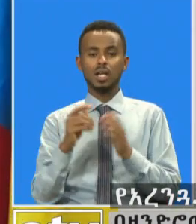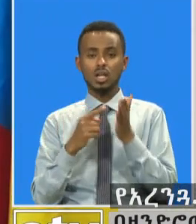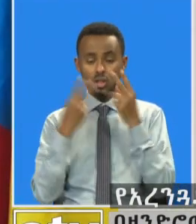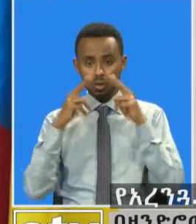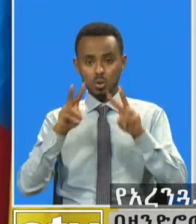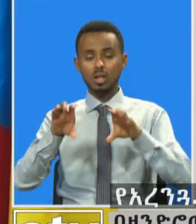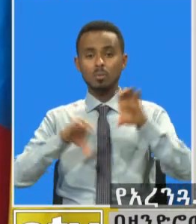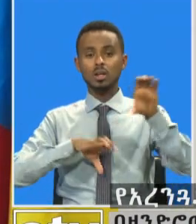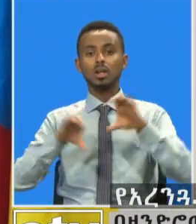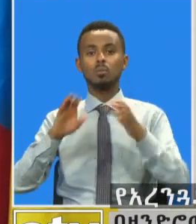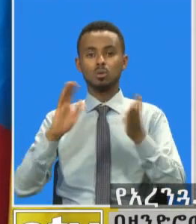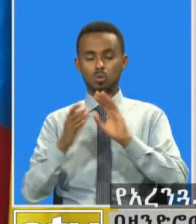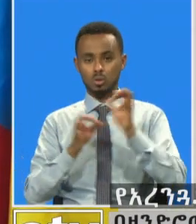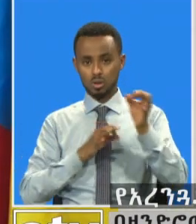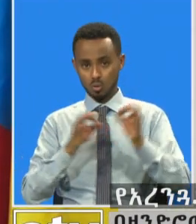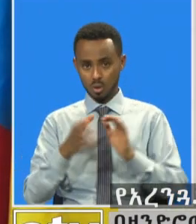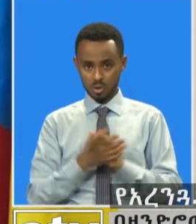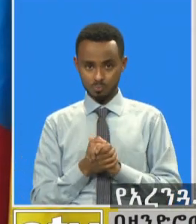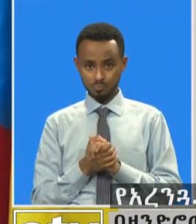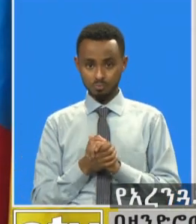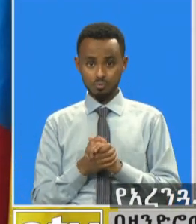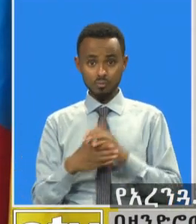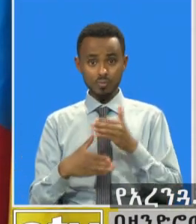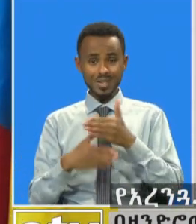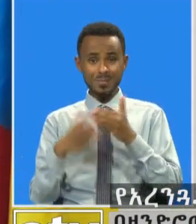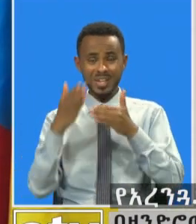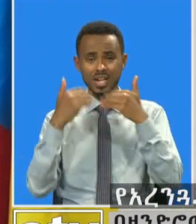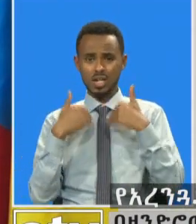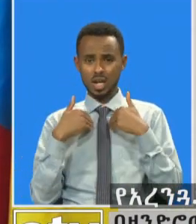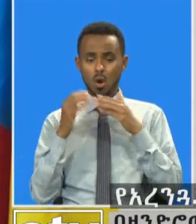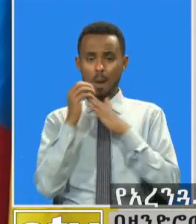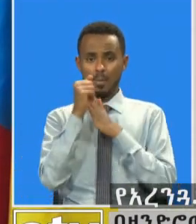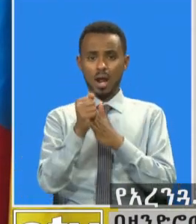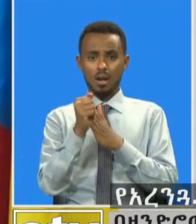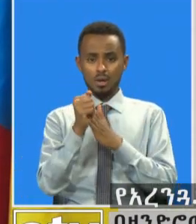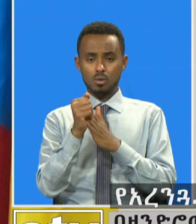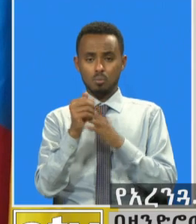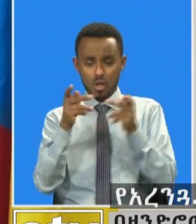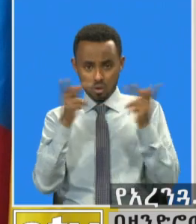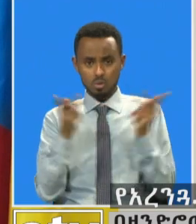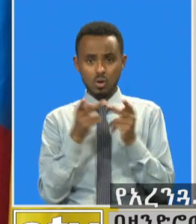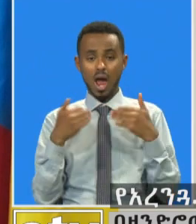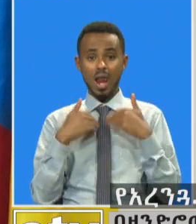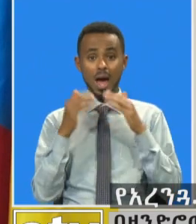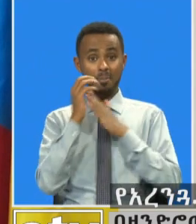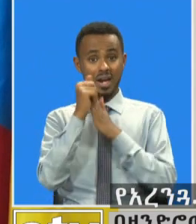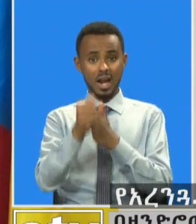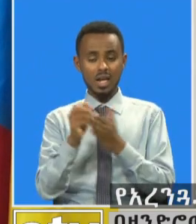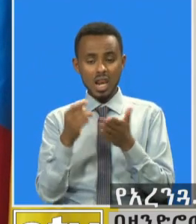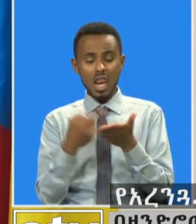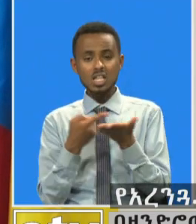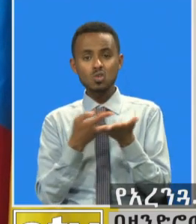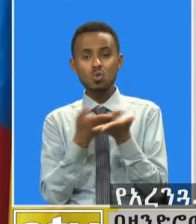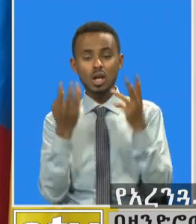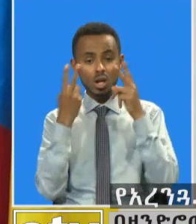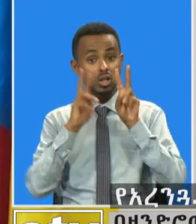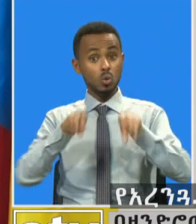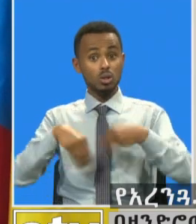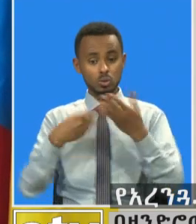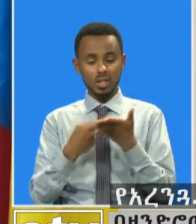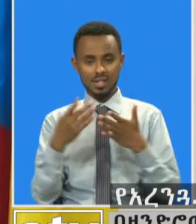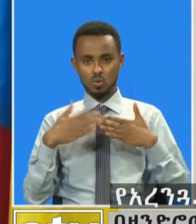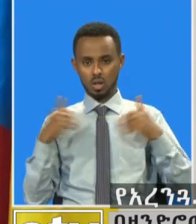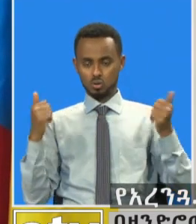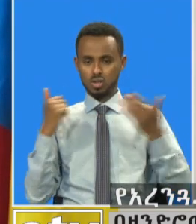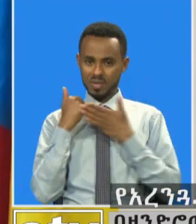ትኩረት የሚደረግበት መሆኑም ተጠቁሟል። በየደረጃ ያሉ አመራር በየቦታው ያሉ አመራር ለዚህ ጉዳይ ትኩረት ሰጥቶ እነዚህ